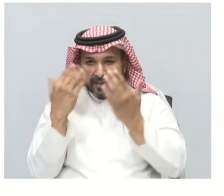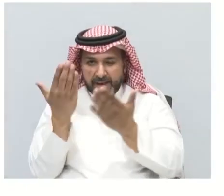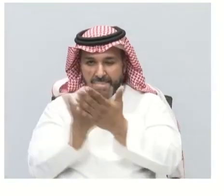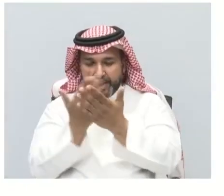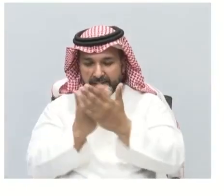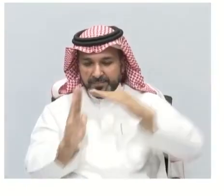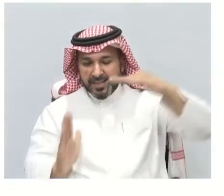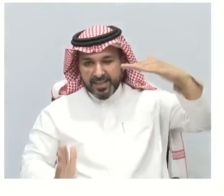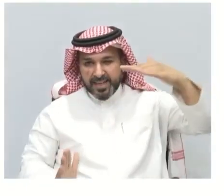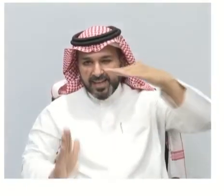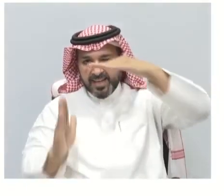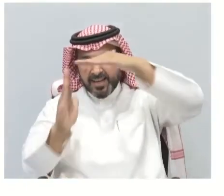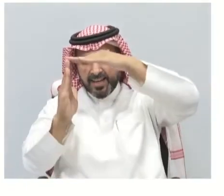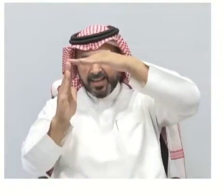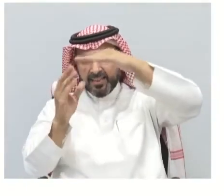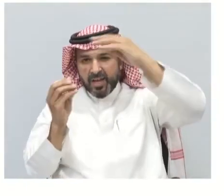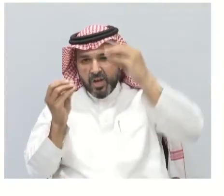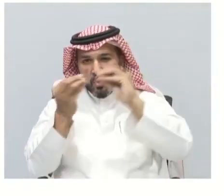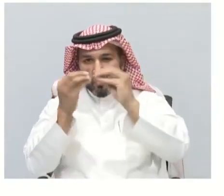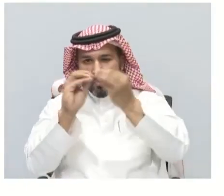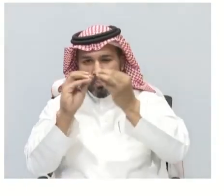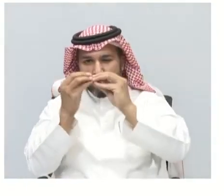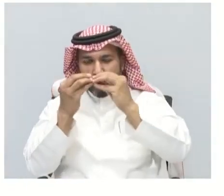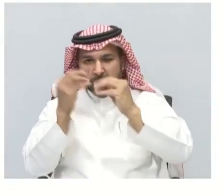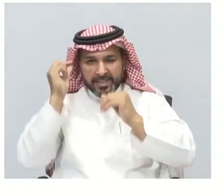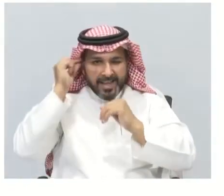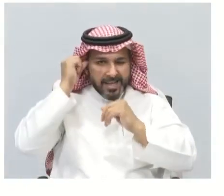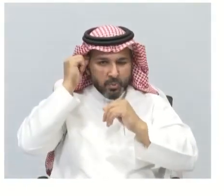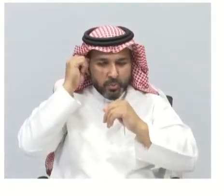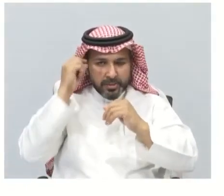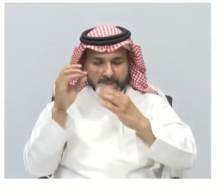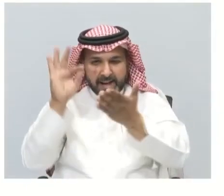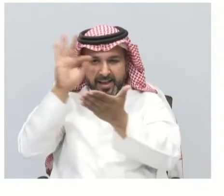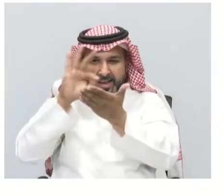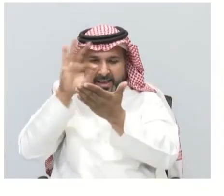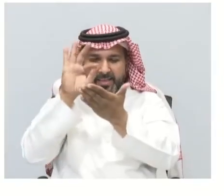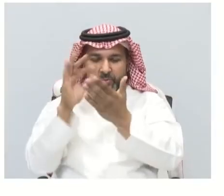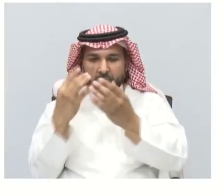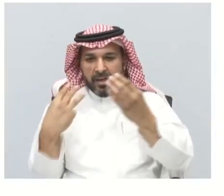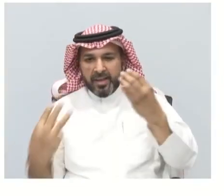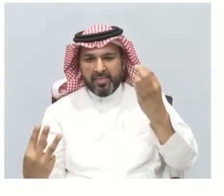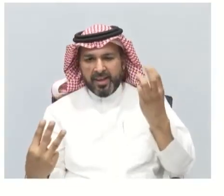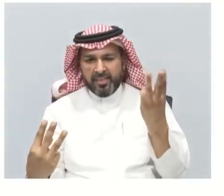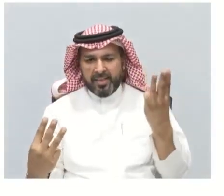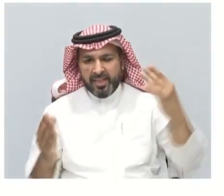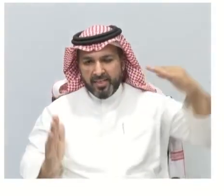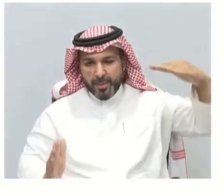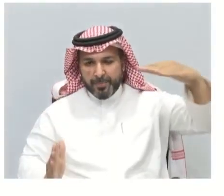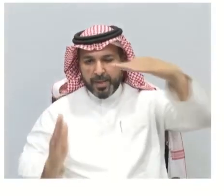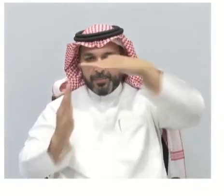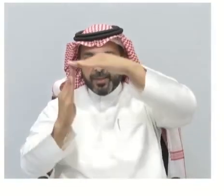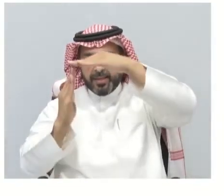التقاطع عندي تلاحظون في رسم عندك هذه هي التقاطع اللي موجود عندي باللون اسود وتلاحظون انها فعلا فعليا هي الثلاثه